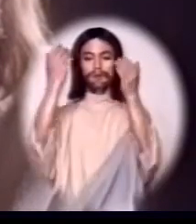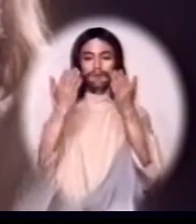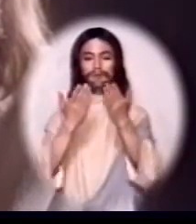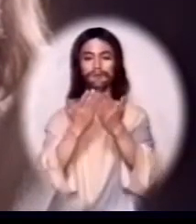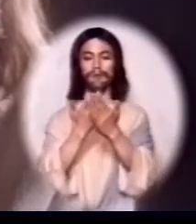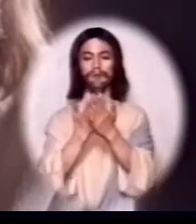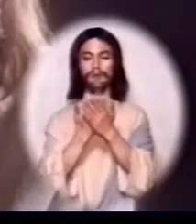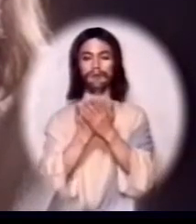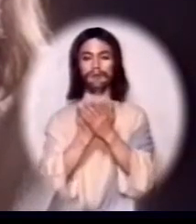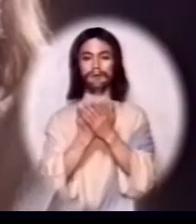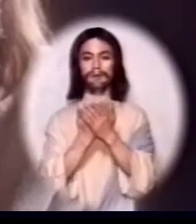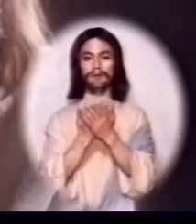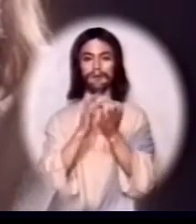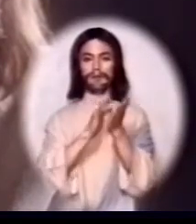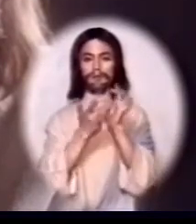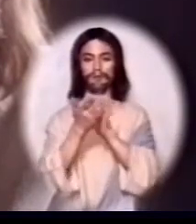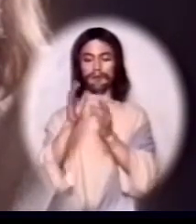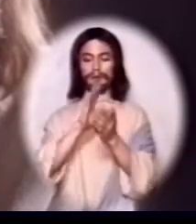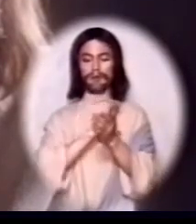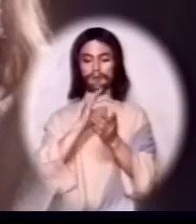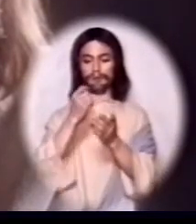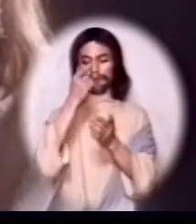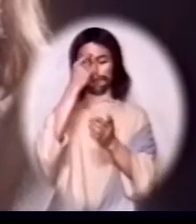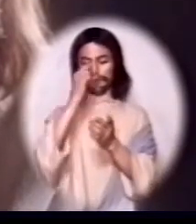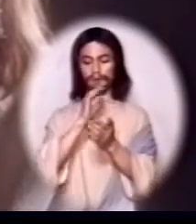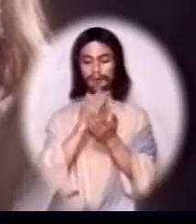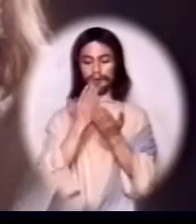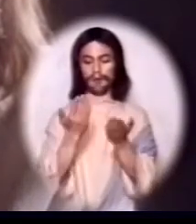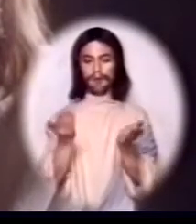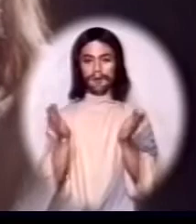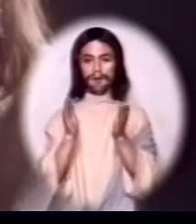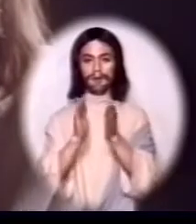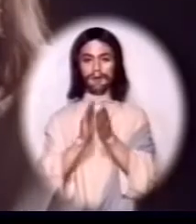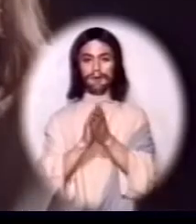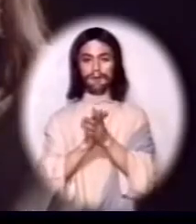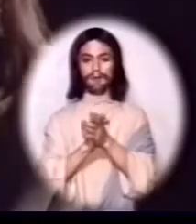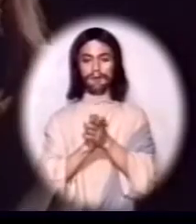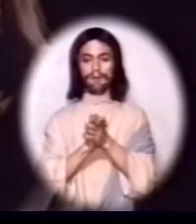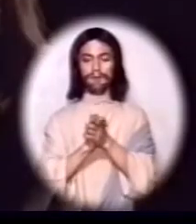만들어 주옵소서. 예수님의 이름으로 기도합니다.